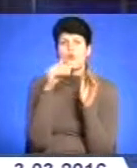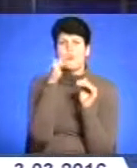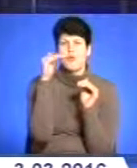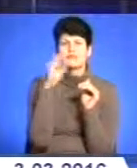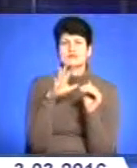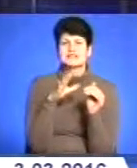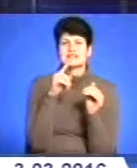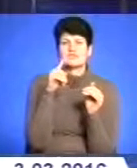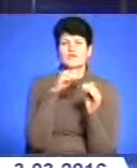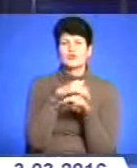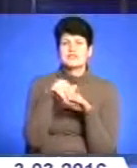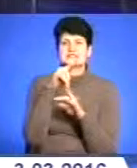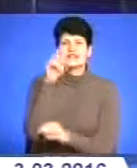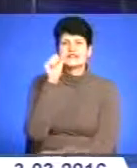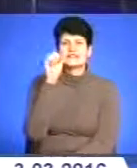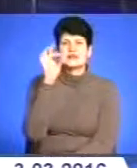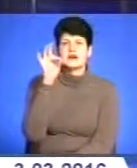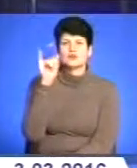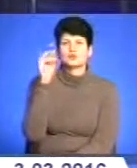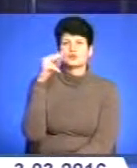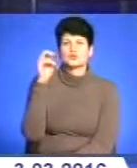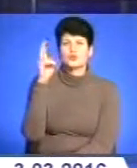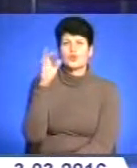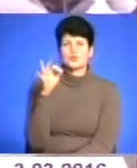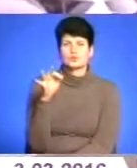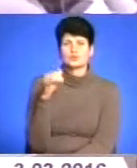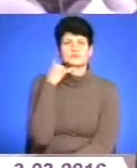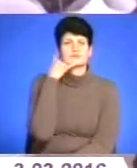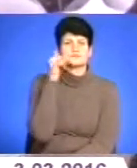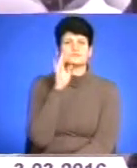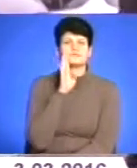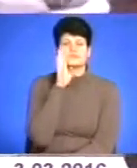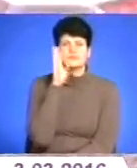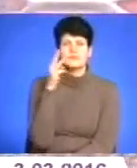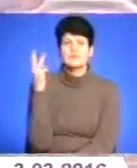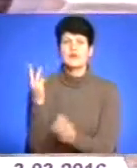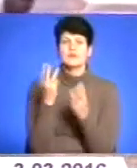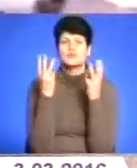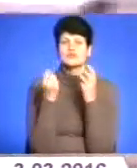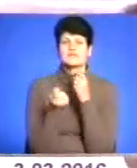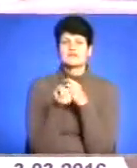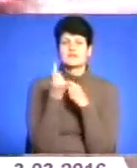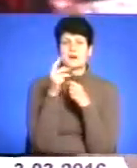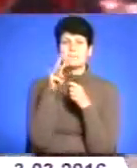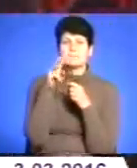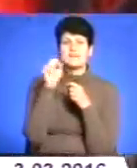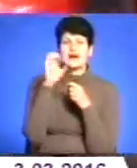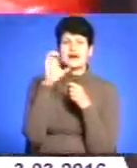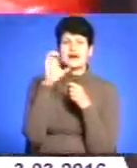вулиці Зарудкою, 12Б, до надзвичайників надійшло зранку. Пожежа виникла в мансардному приміщенні квартири. Полум'я